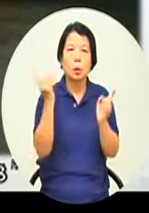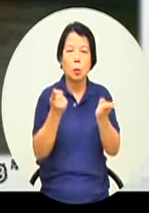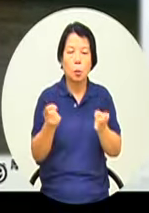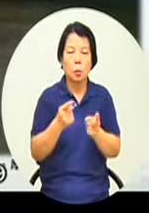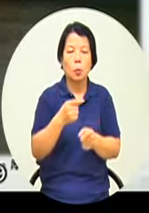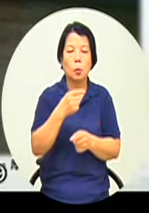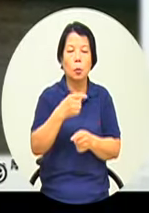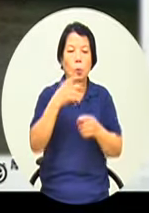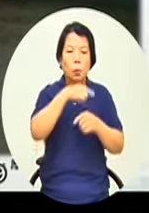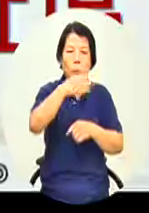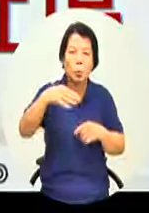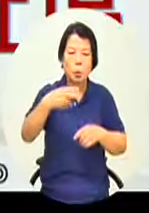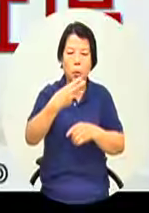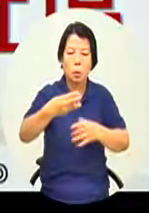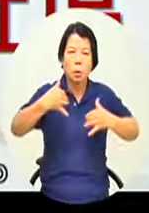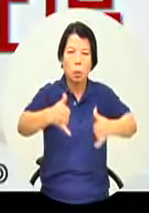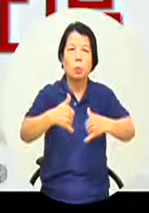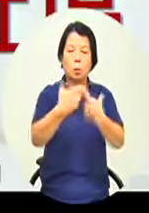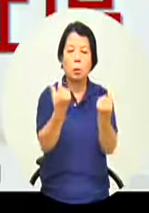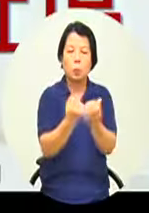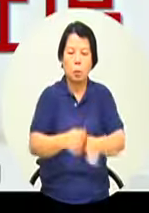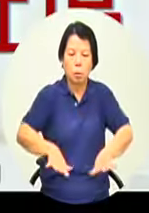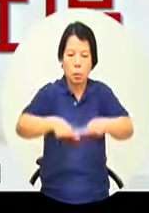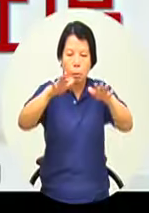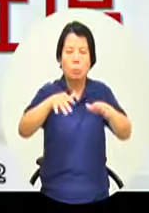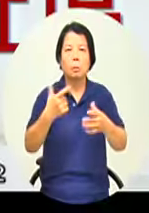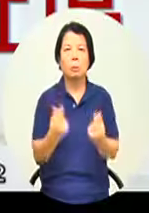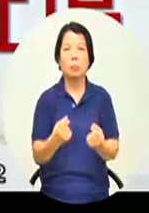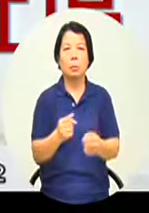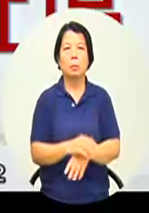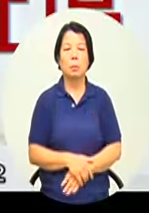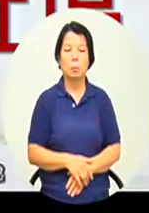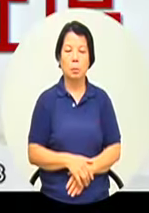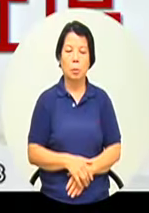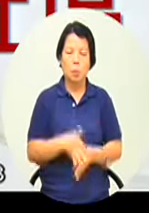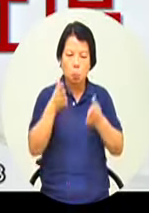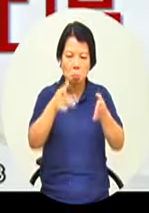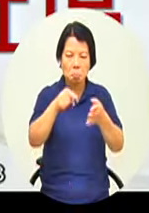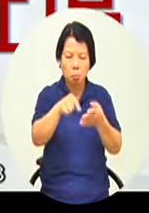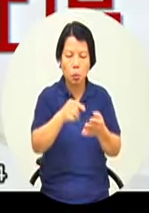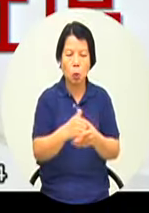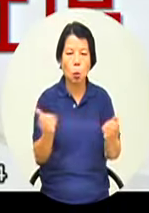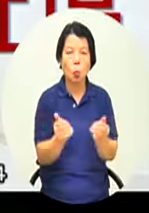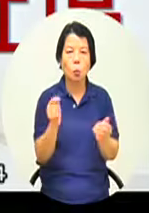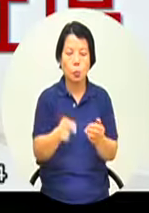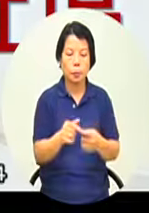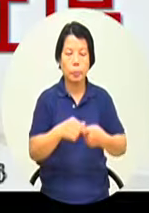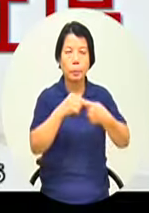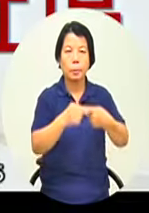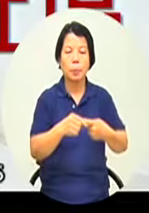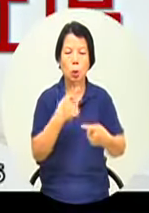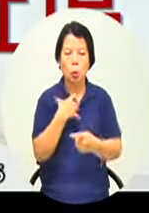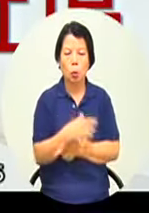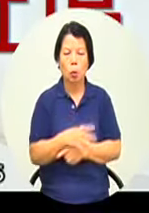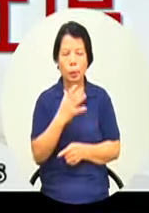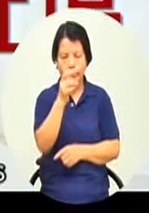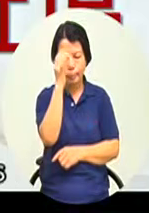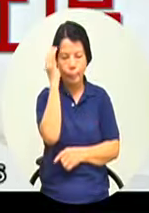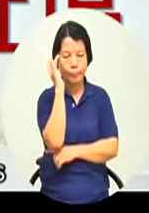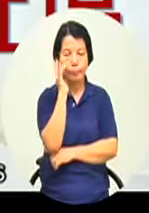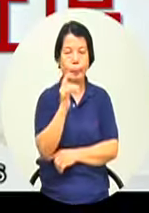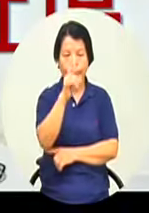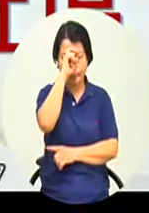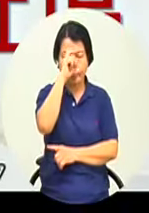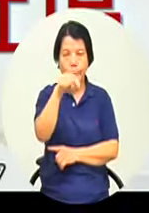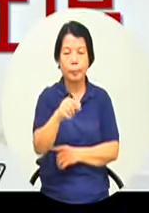淹了吼。好，那我想这部分大概第一个问题哦，就是说 我们一直很期待哈，如